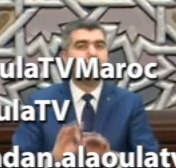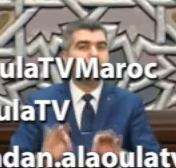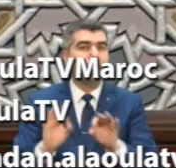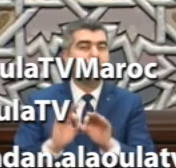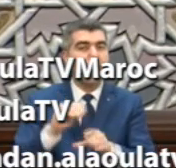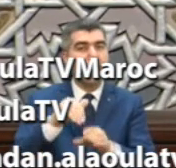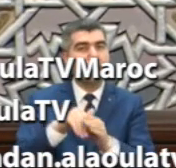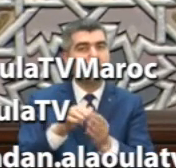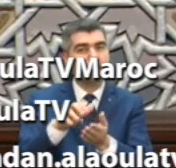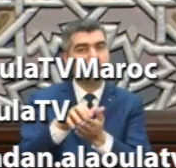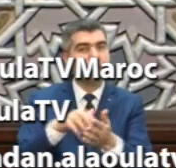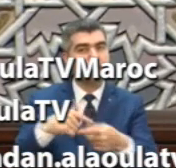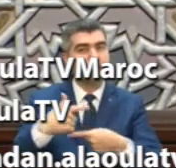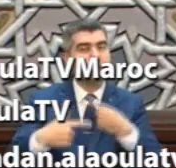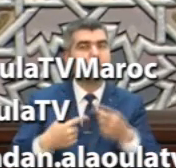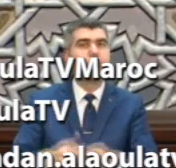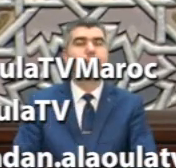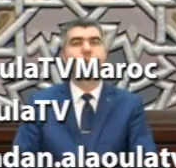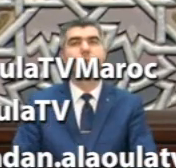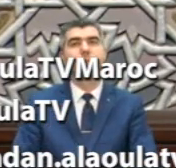والمعاصرة، تفضل السيد النائب.